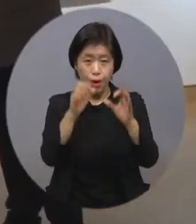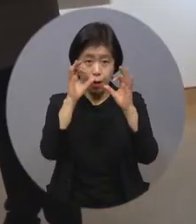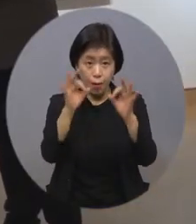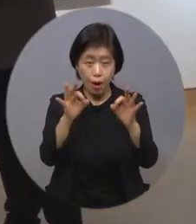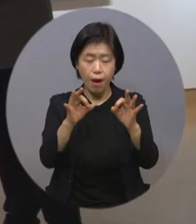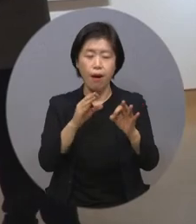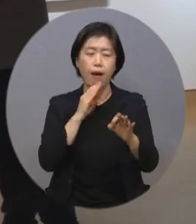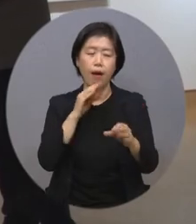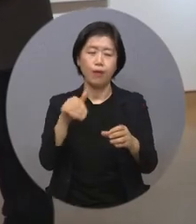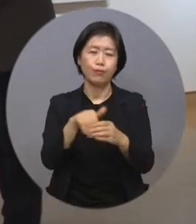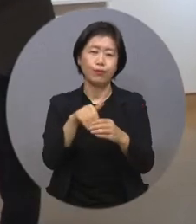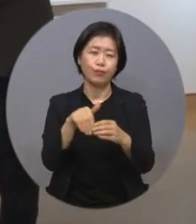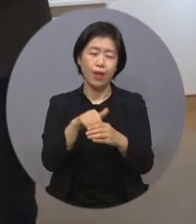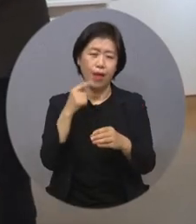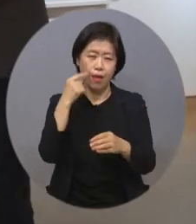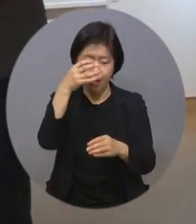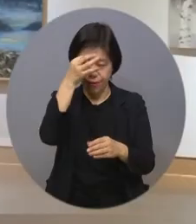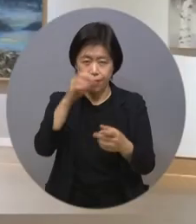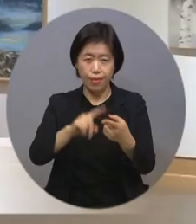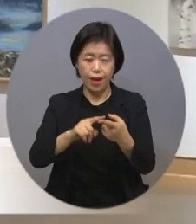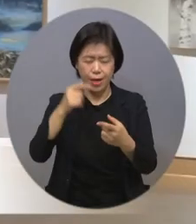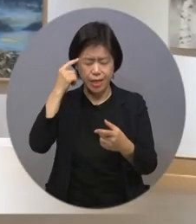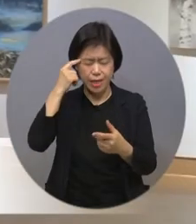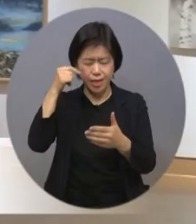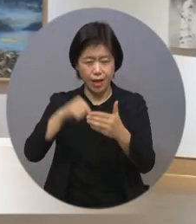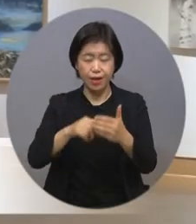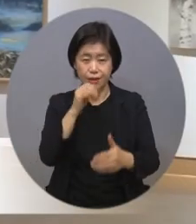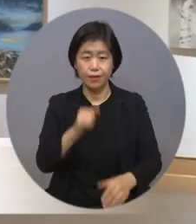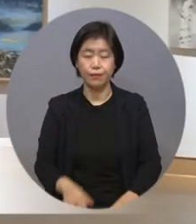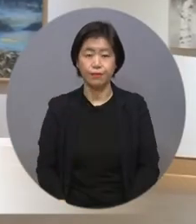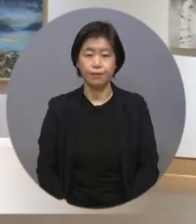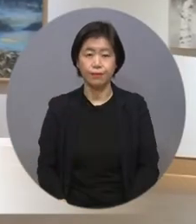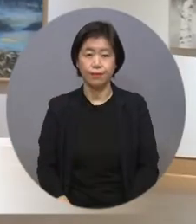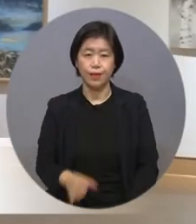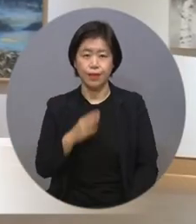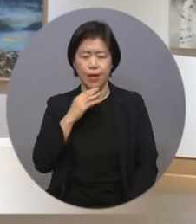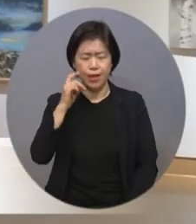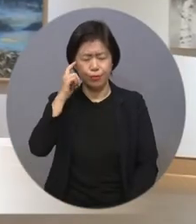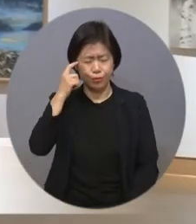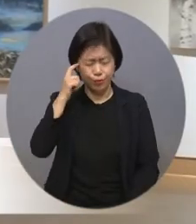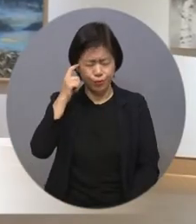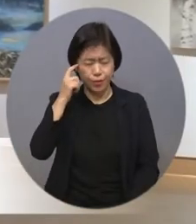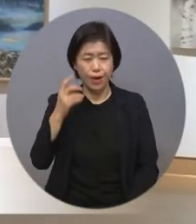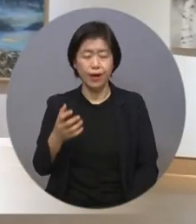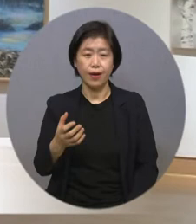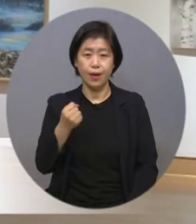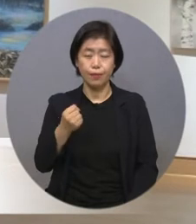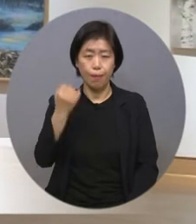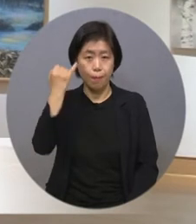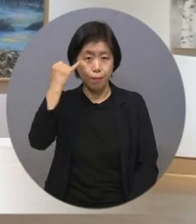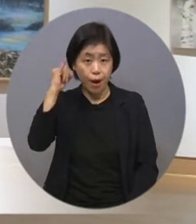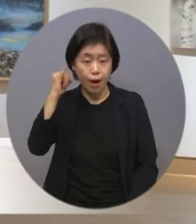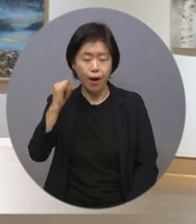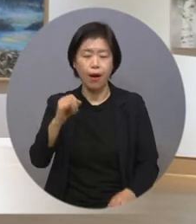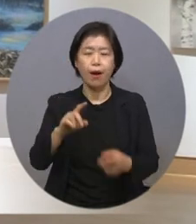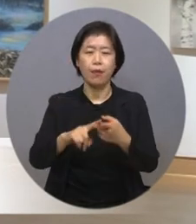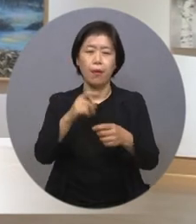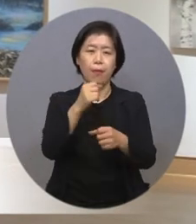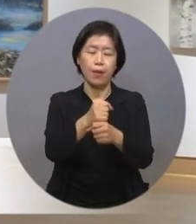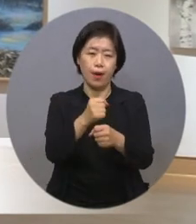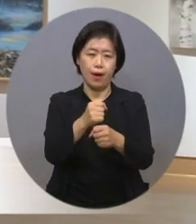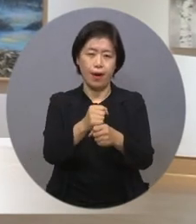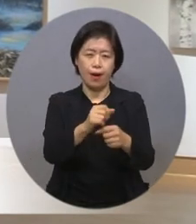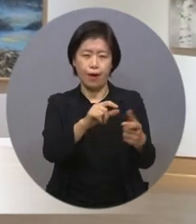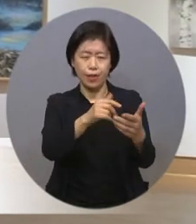노력이 깊이 배어 있습니다. 심혈을 기울여서 창작했던 그 작품들을